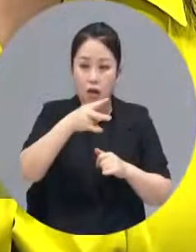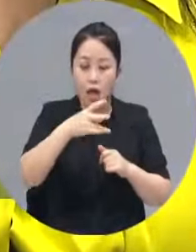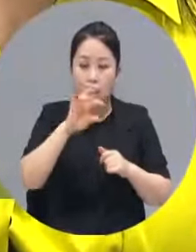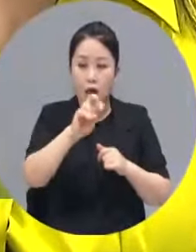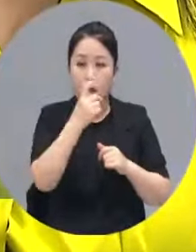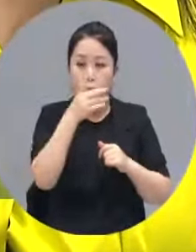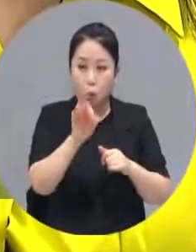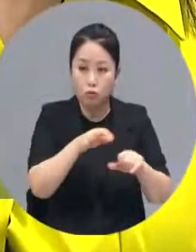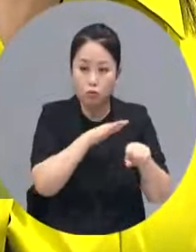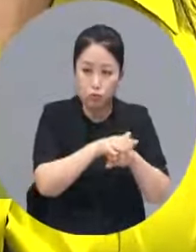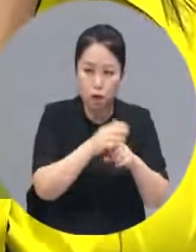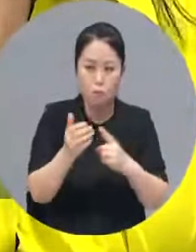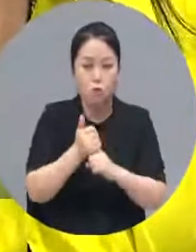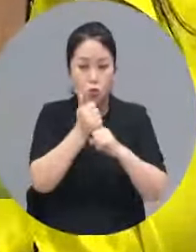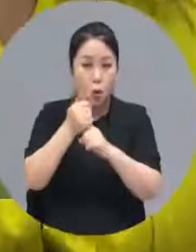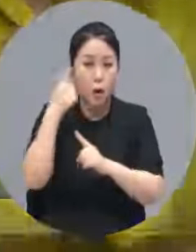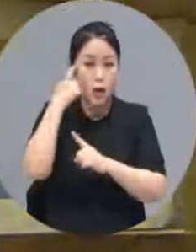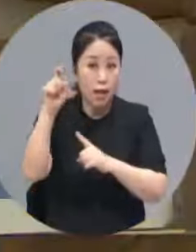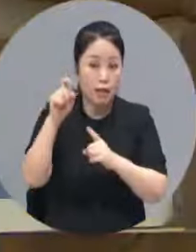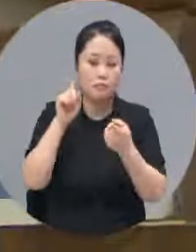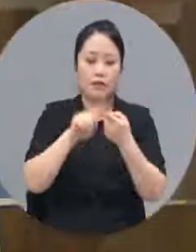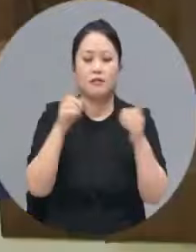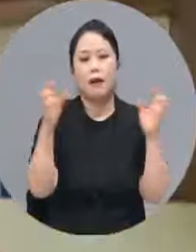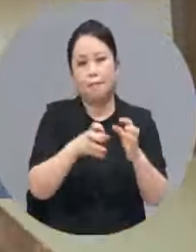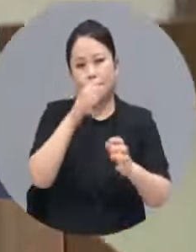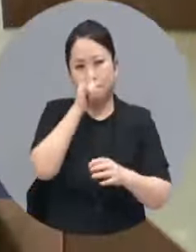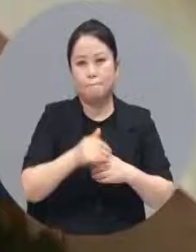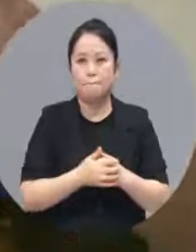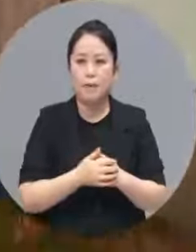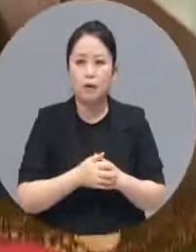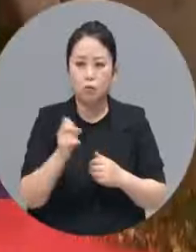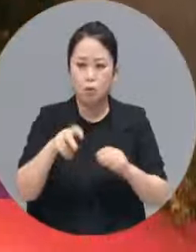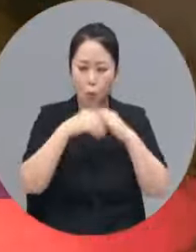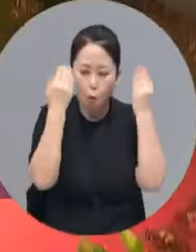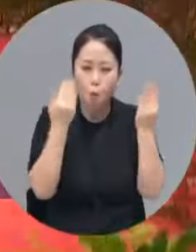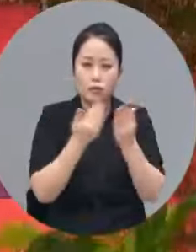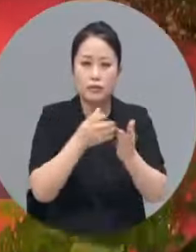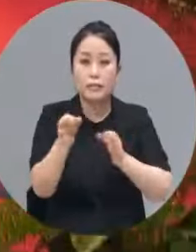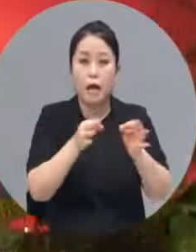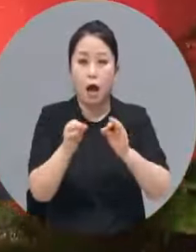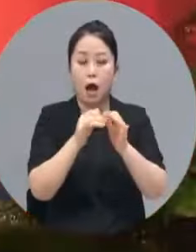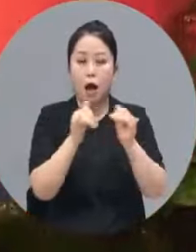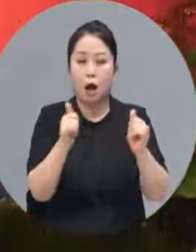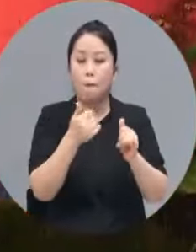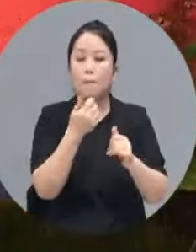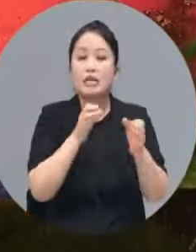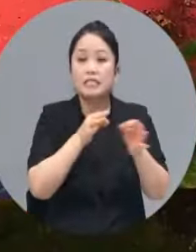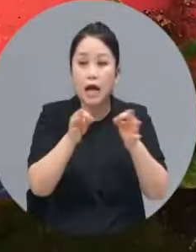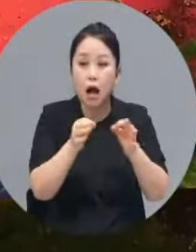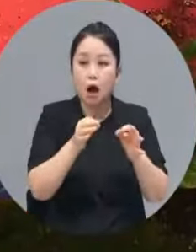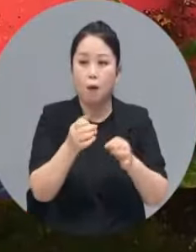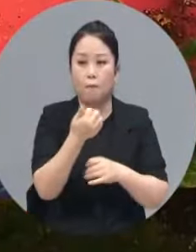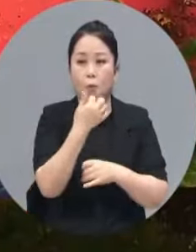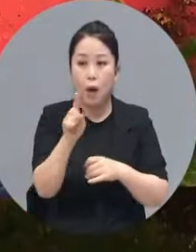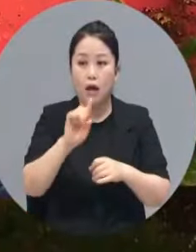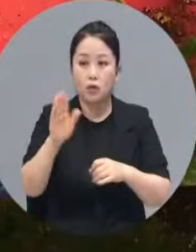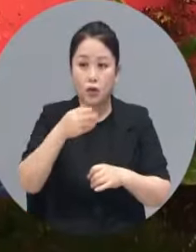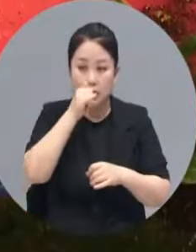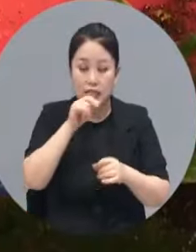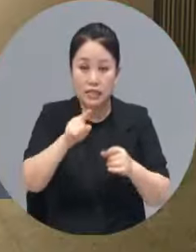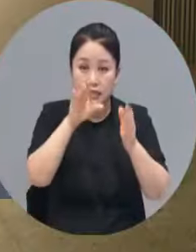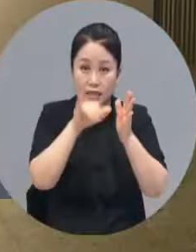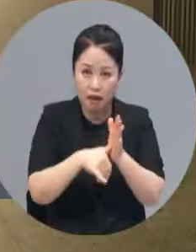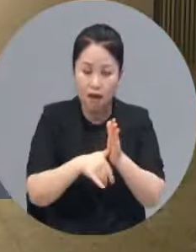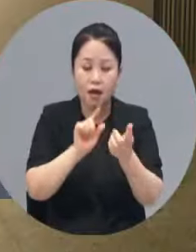might intersect with ideas of Buddhist enlightenment. Everything gets corporate, monetized, and a